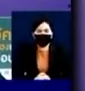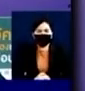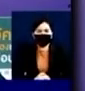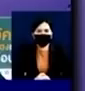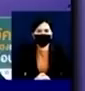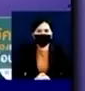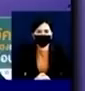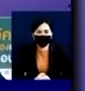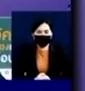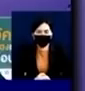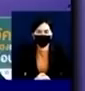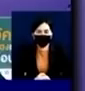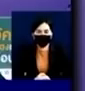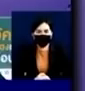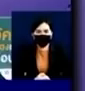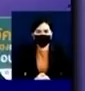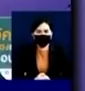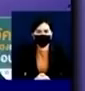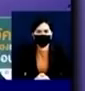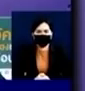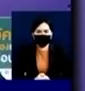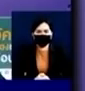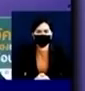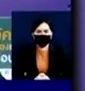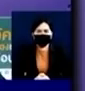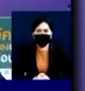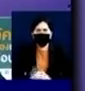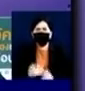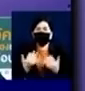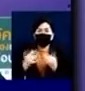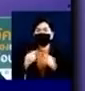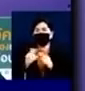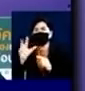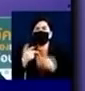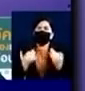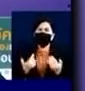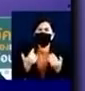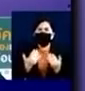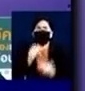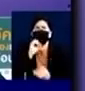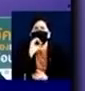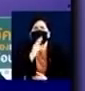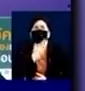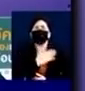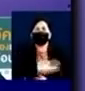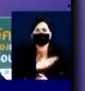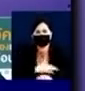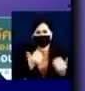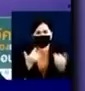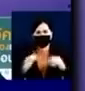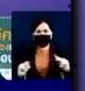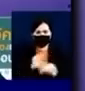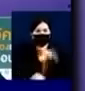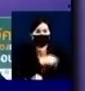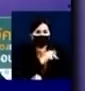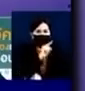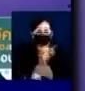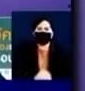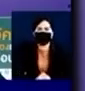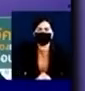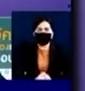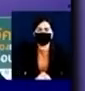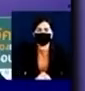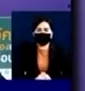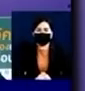ยี่ห้อเลยนะคะส่วนการฉีดแอสตราเซเนกา2เข็มแอสตราเซเนกา2เข็มเมื่อเข็มที่2ผ่านไ